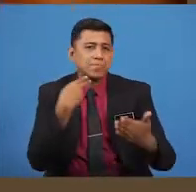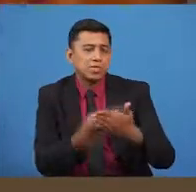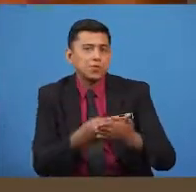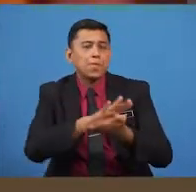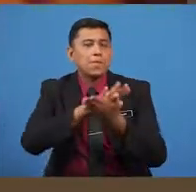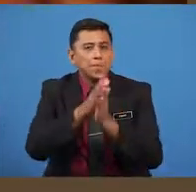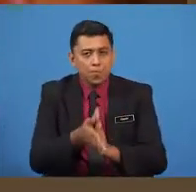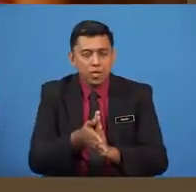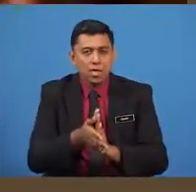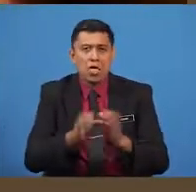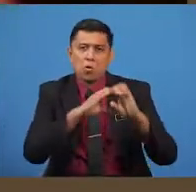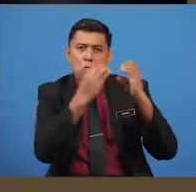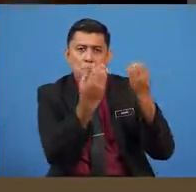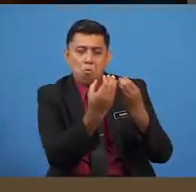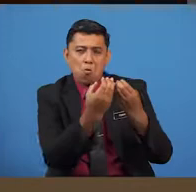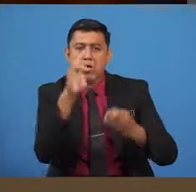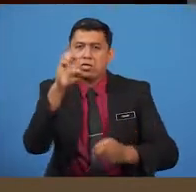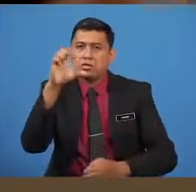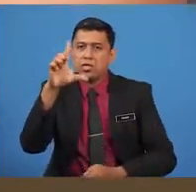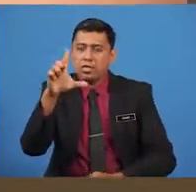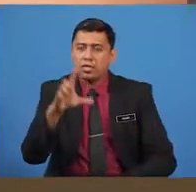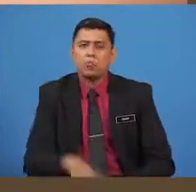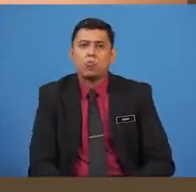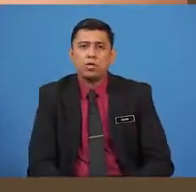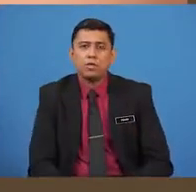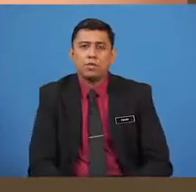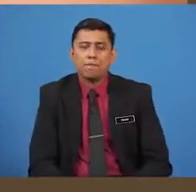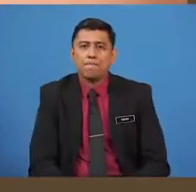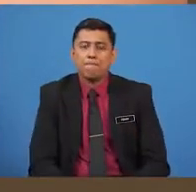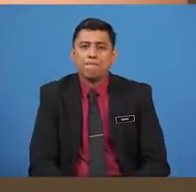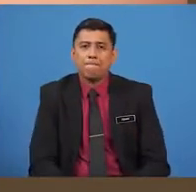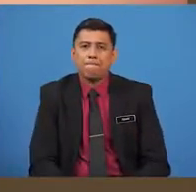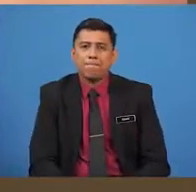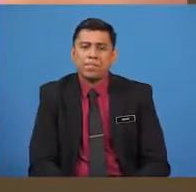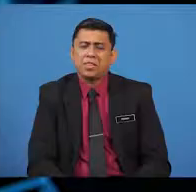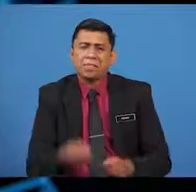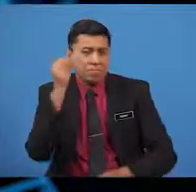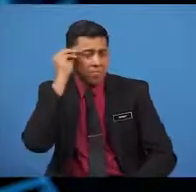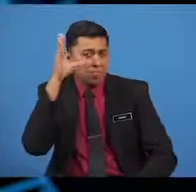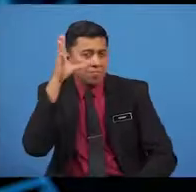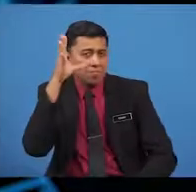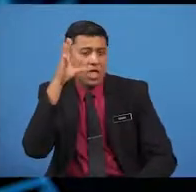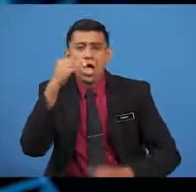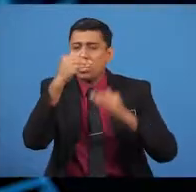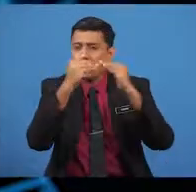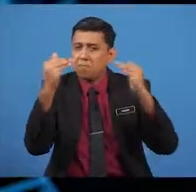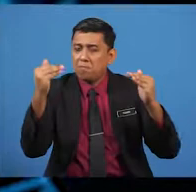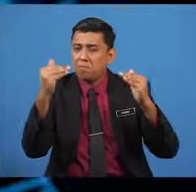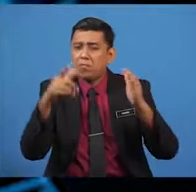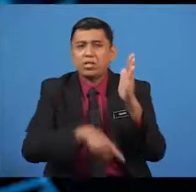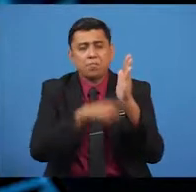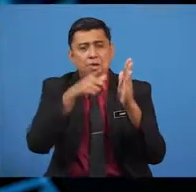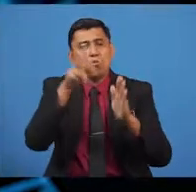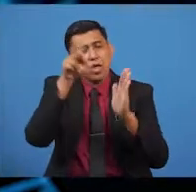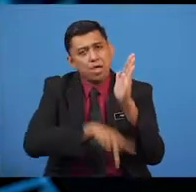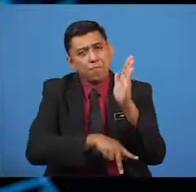menjadi satu kelompok sel yang digelar sebagai molura. Perkembangan ke tahap ini lebih kurang mengambil